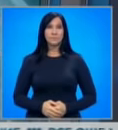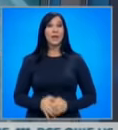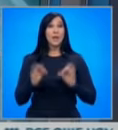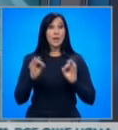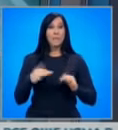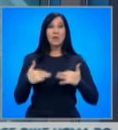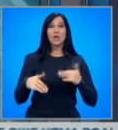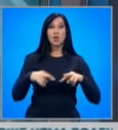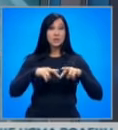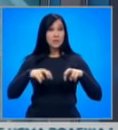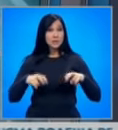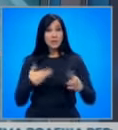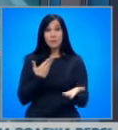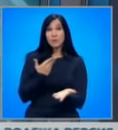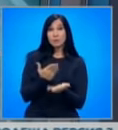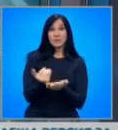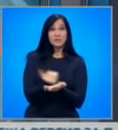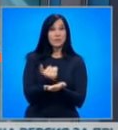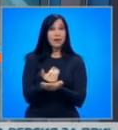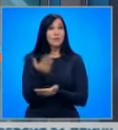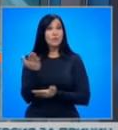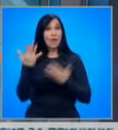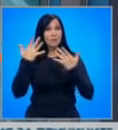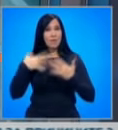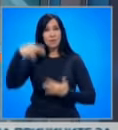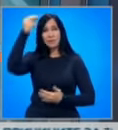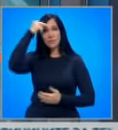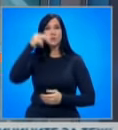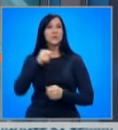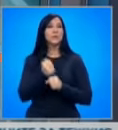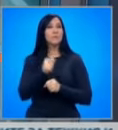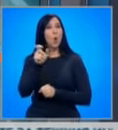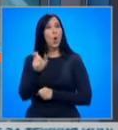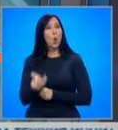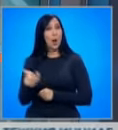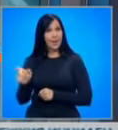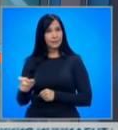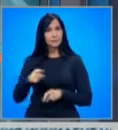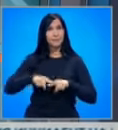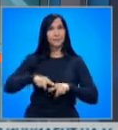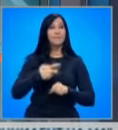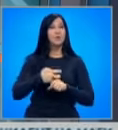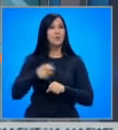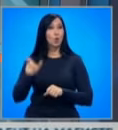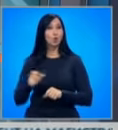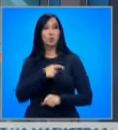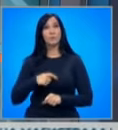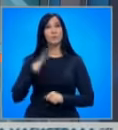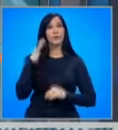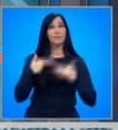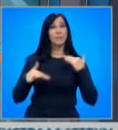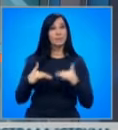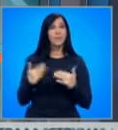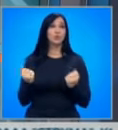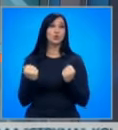И така македонските разследващи предоставиха събраните от тях данни на българските си колеги. Съдебни лекари от Република Северна Македония, разбрахте,